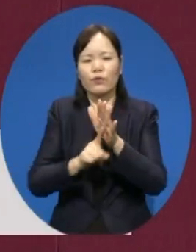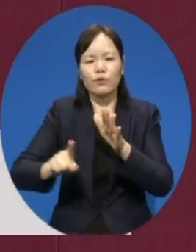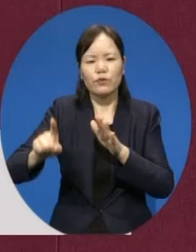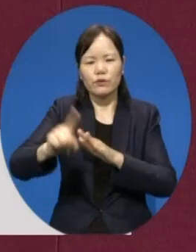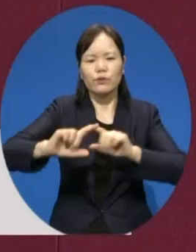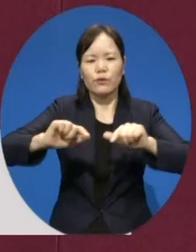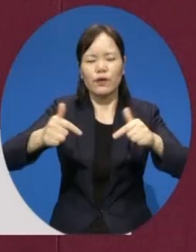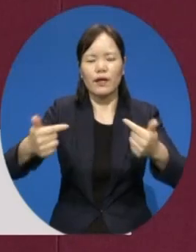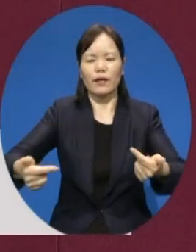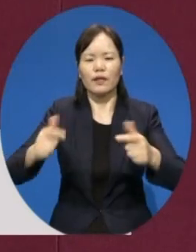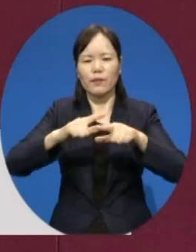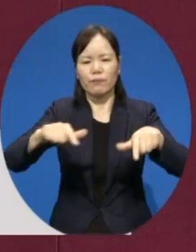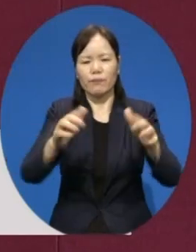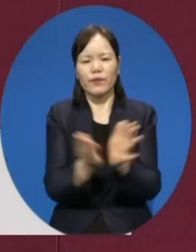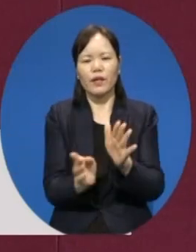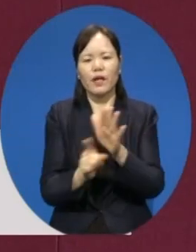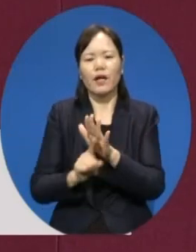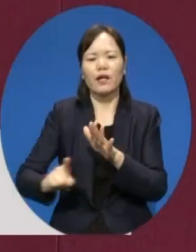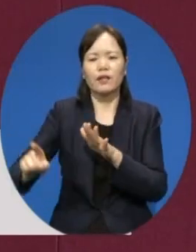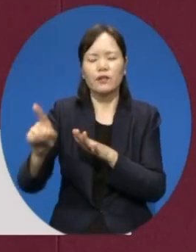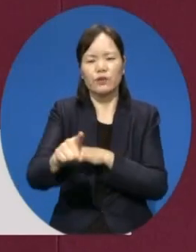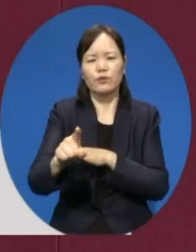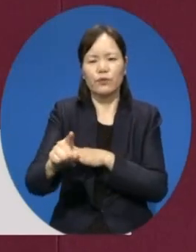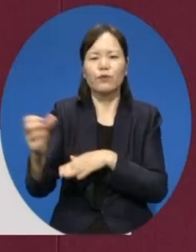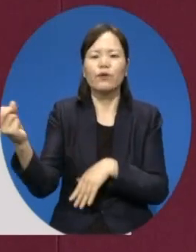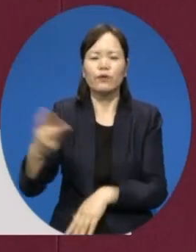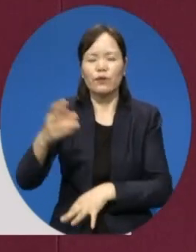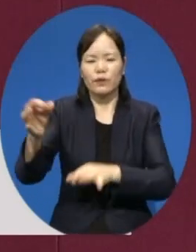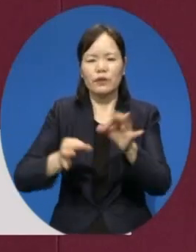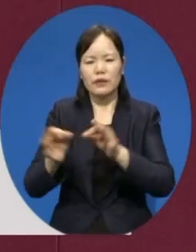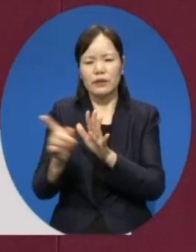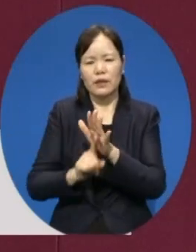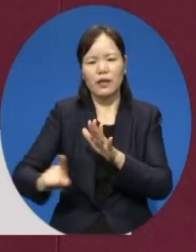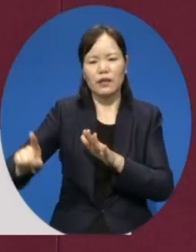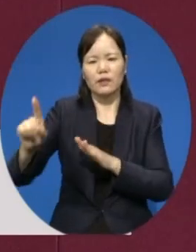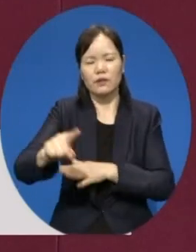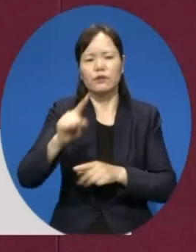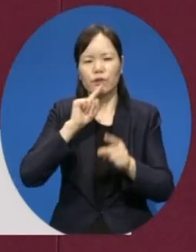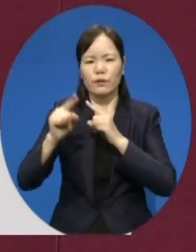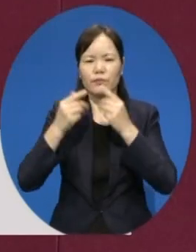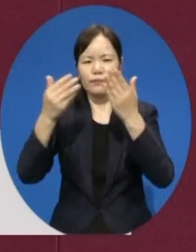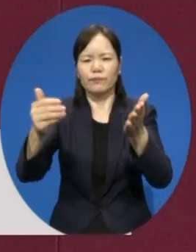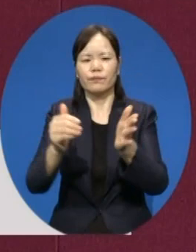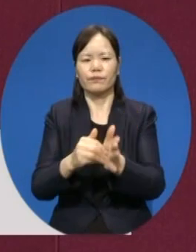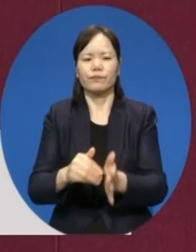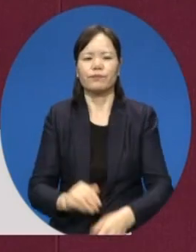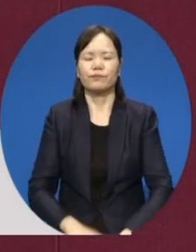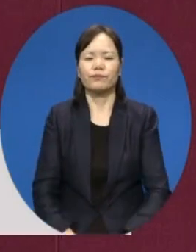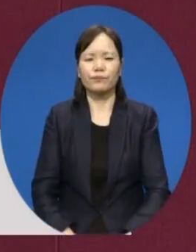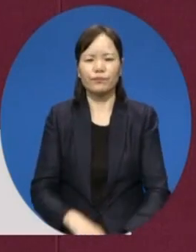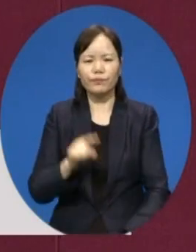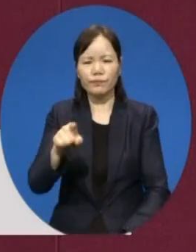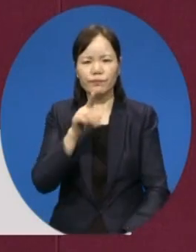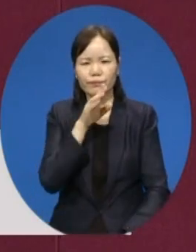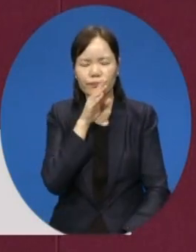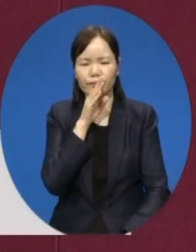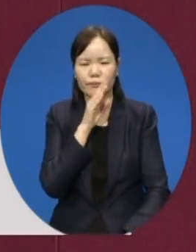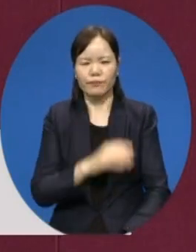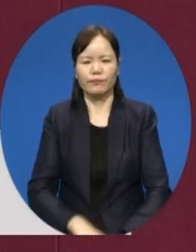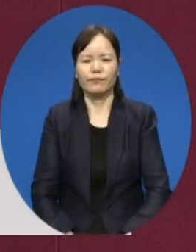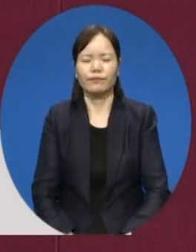아니라 민간주도 그리고 시장주도라고 말씀드렸습니다. 그것이 옳은 방향입니다.